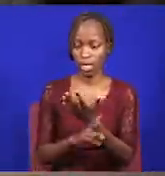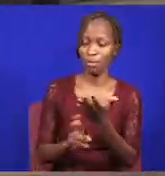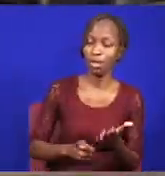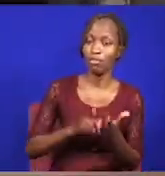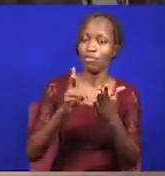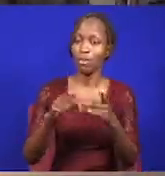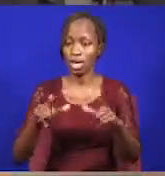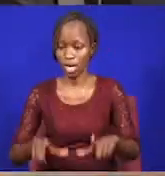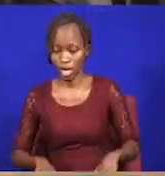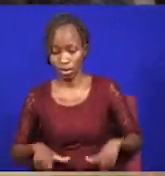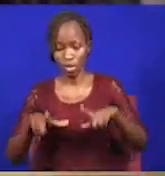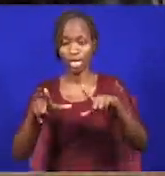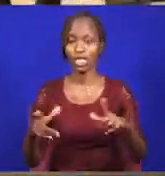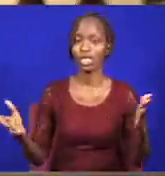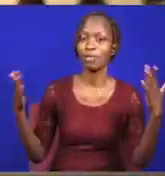amefufuka.